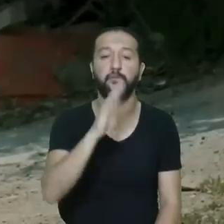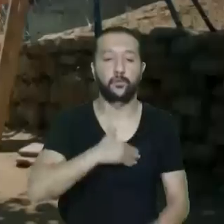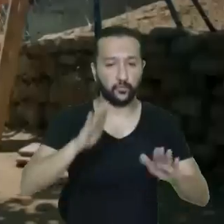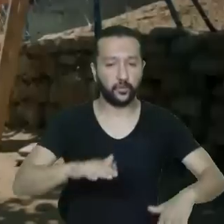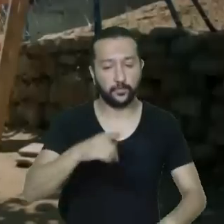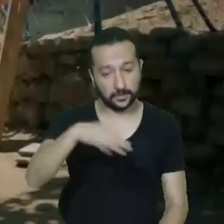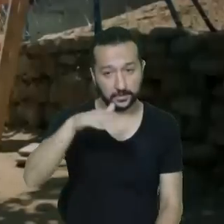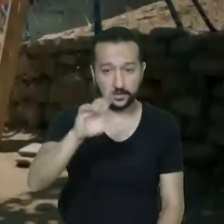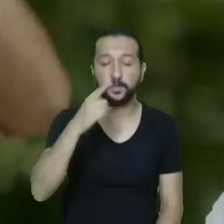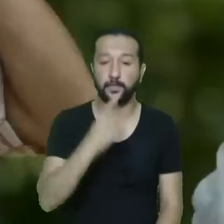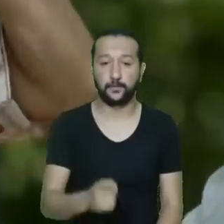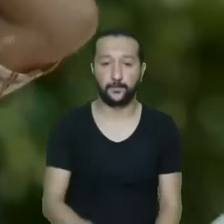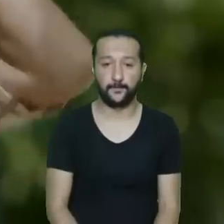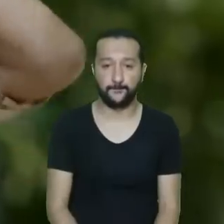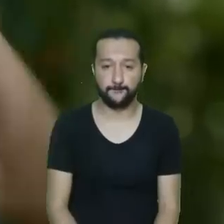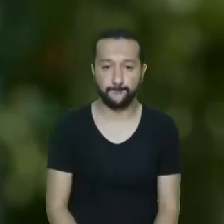ben buradayım. Hadi hadi.